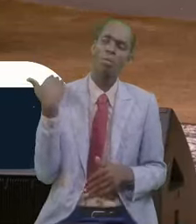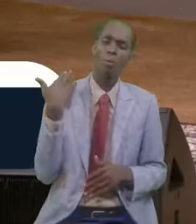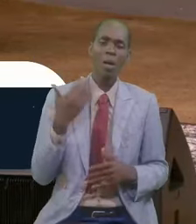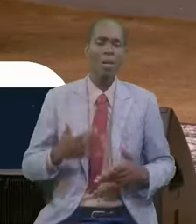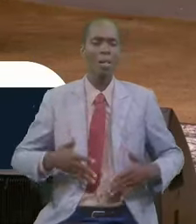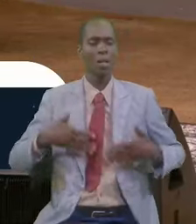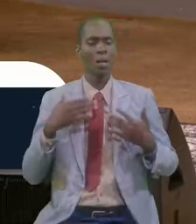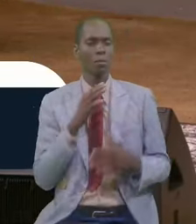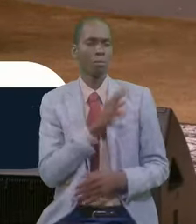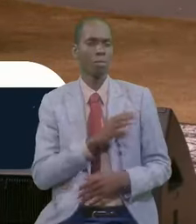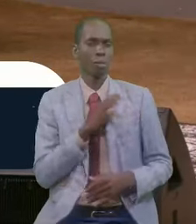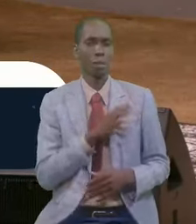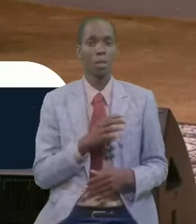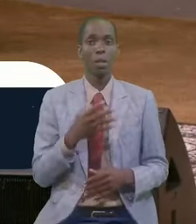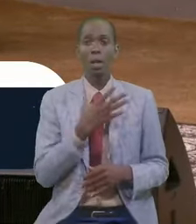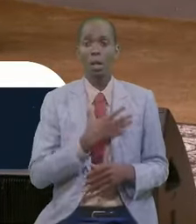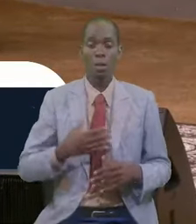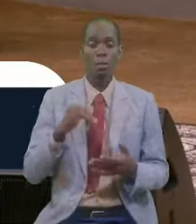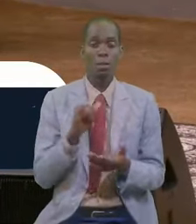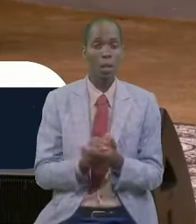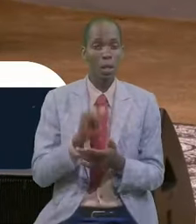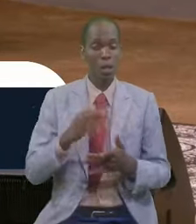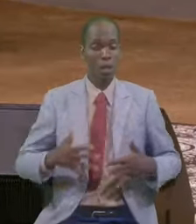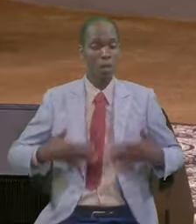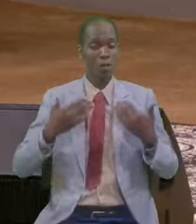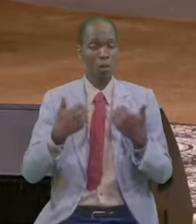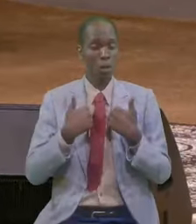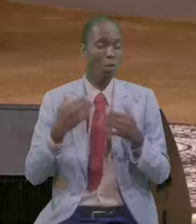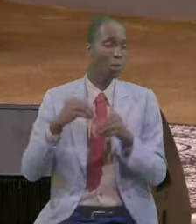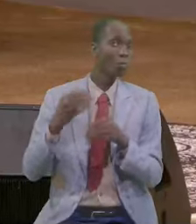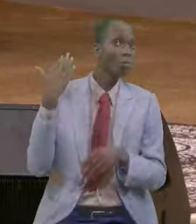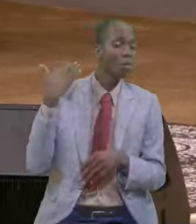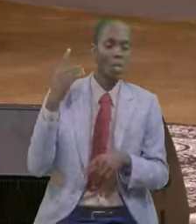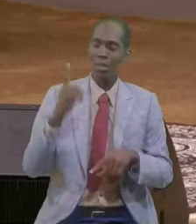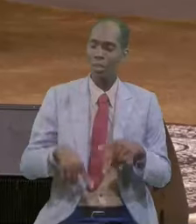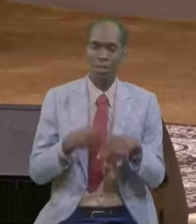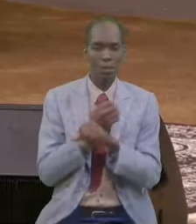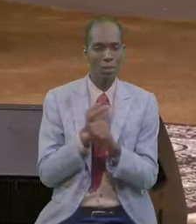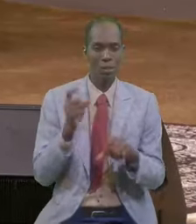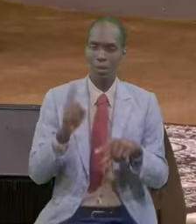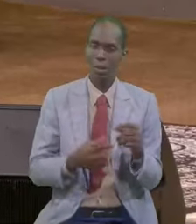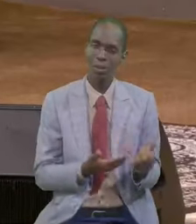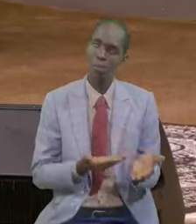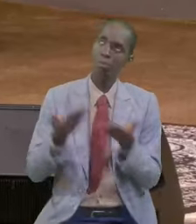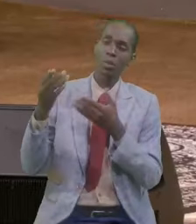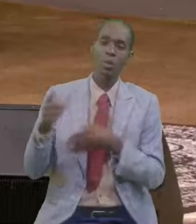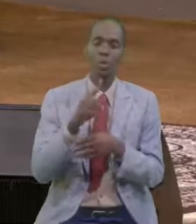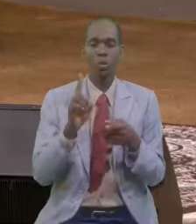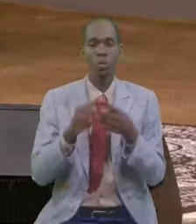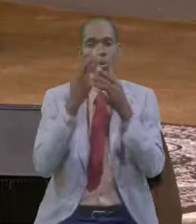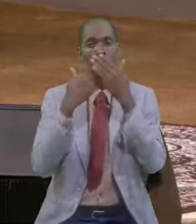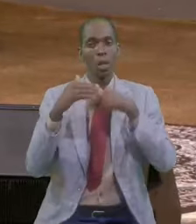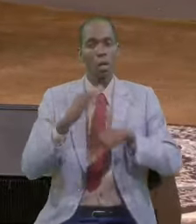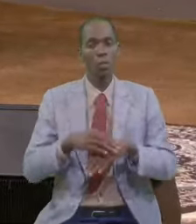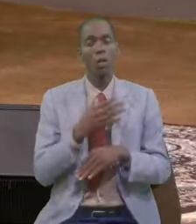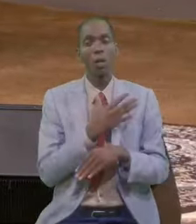dit, ce style de vie du passé ne va pas nous amener au ciel. Et